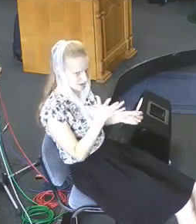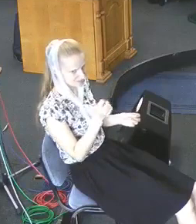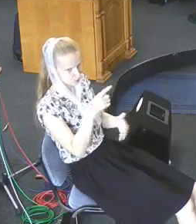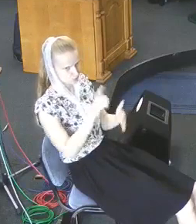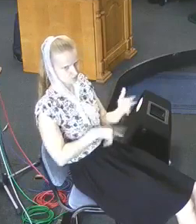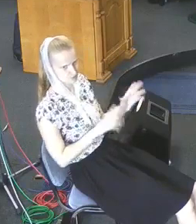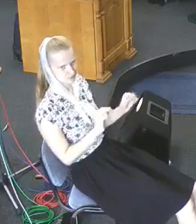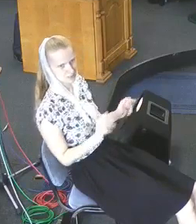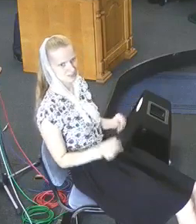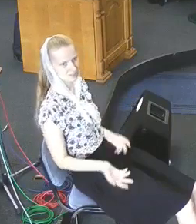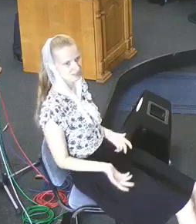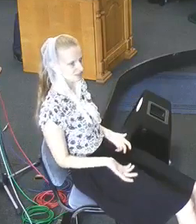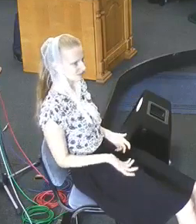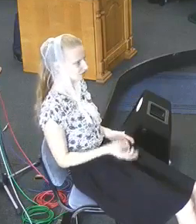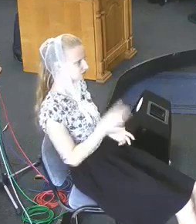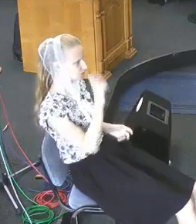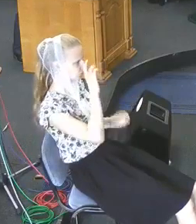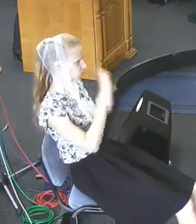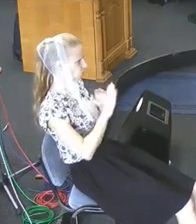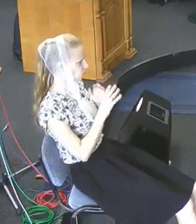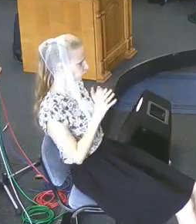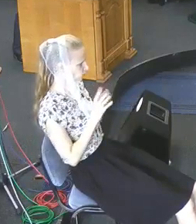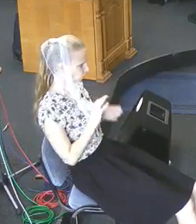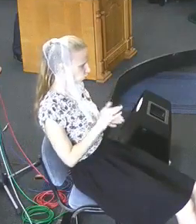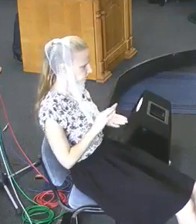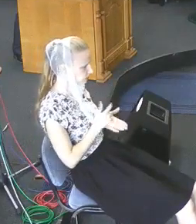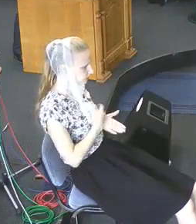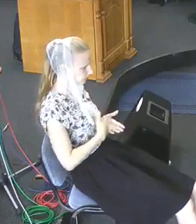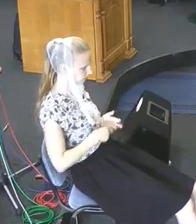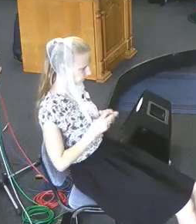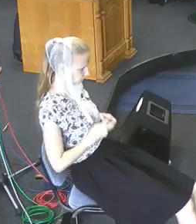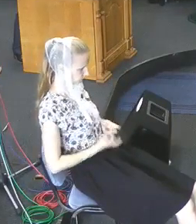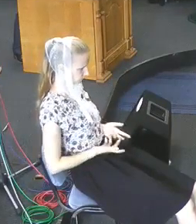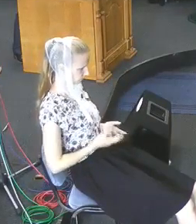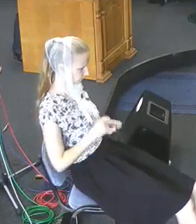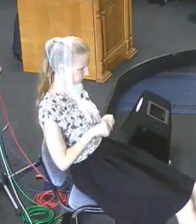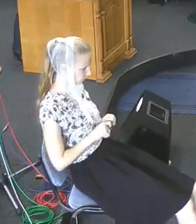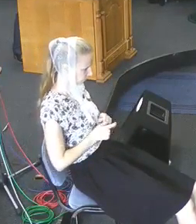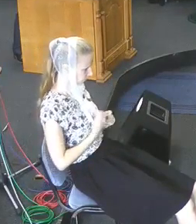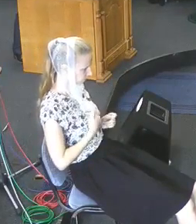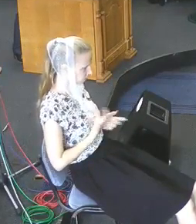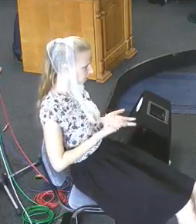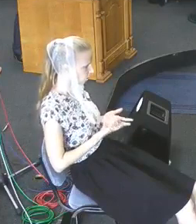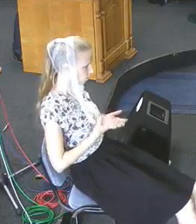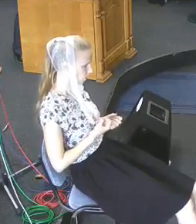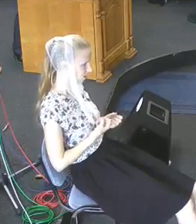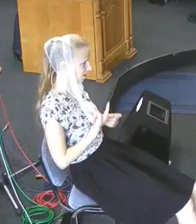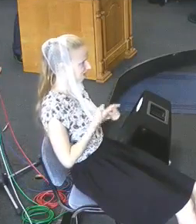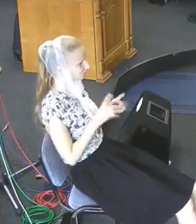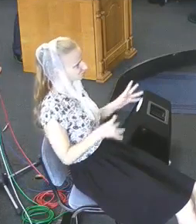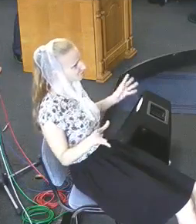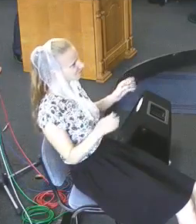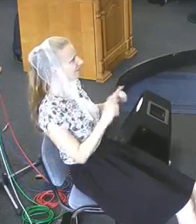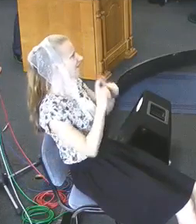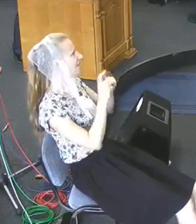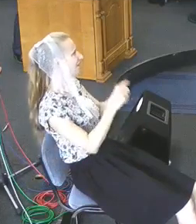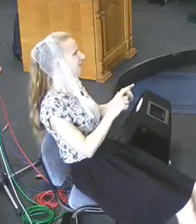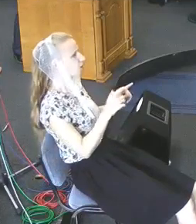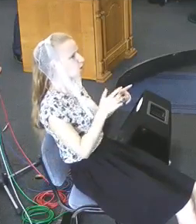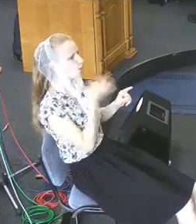Яка моя віра сьогодні до тебе? Наскільки я тобі довіряю? Чи це лише просто хорова ігра?